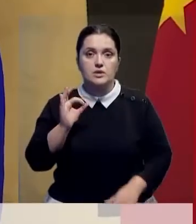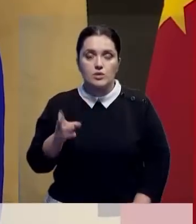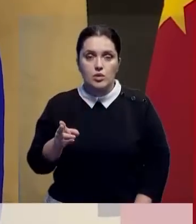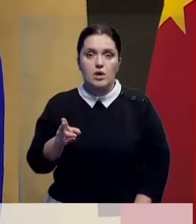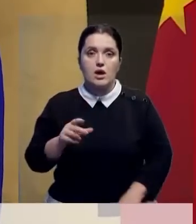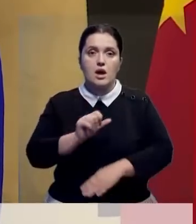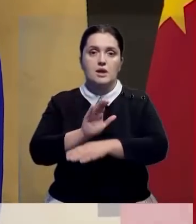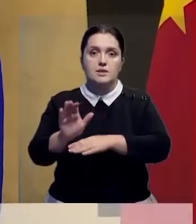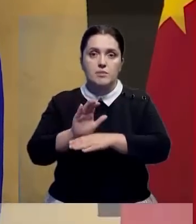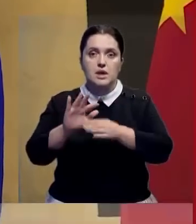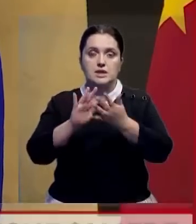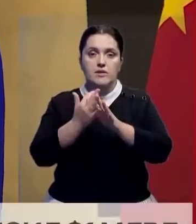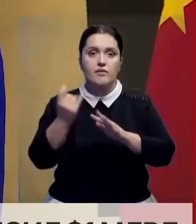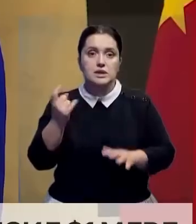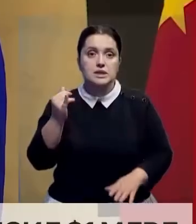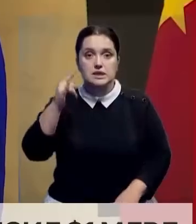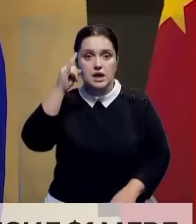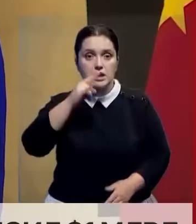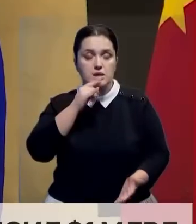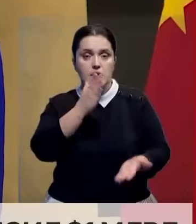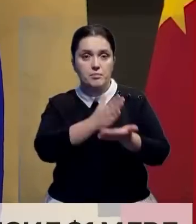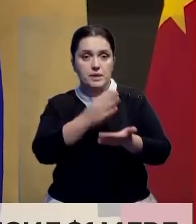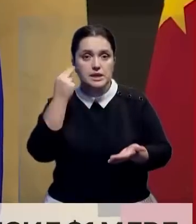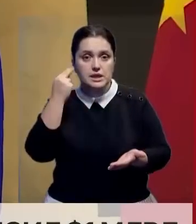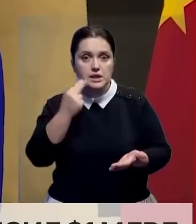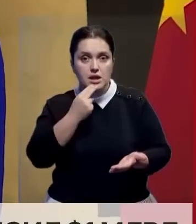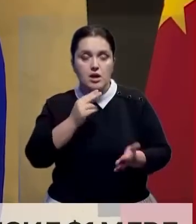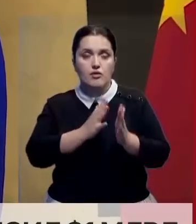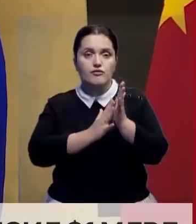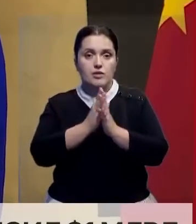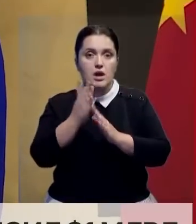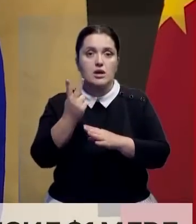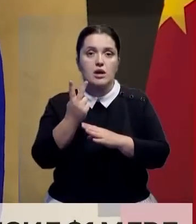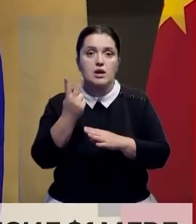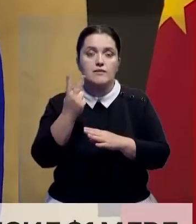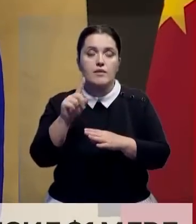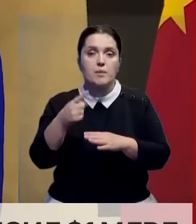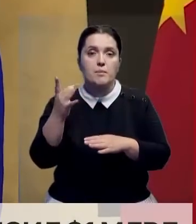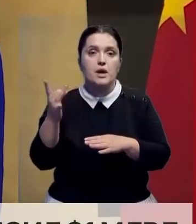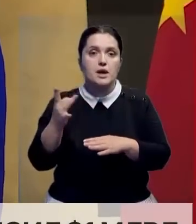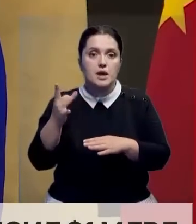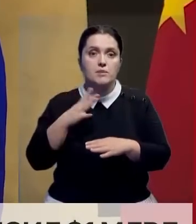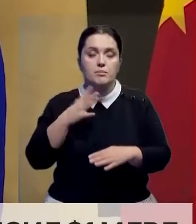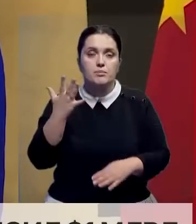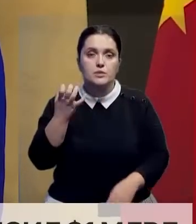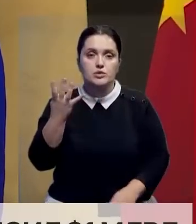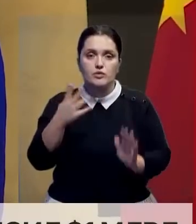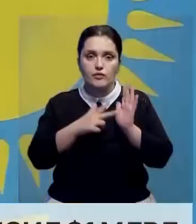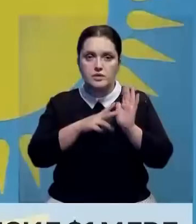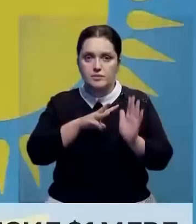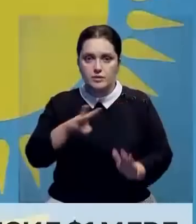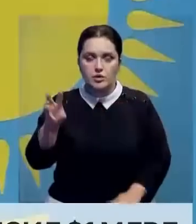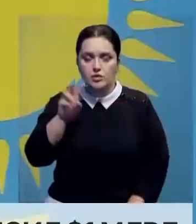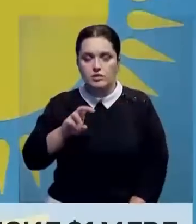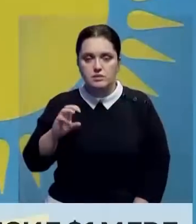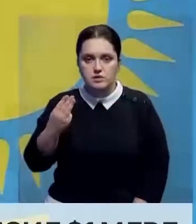Экспорт сельскохозяйственных товаров из Казахстана в Китай за прошлый год вырос 2,5 раза и составил 548 миллионов долларов